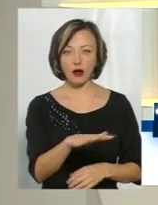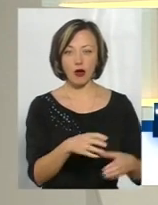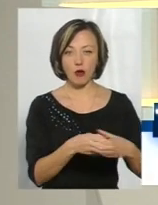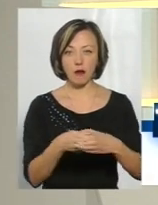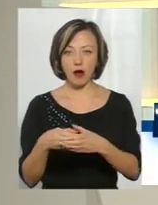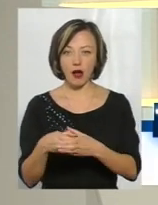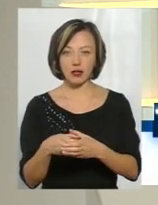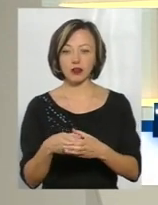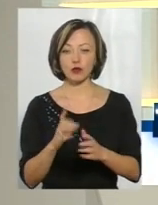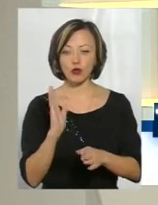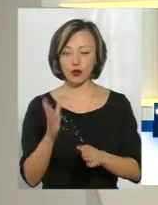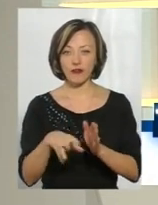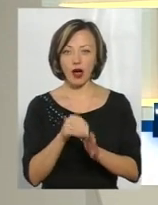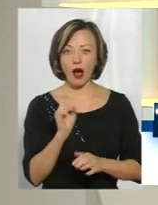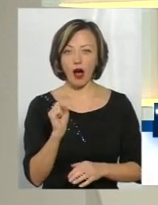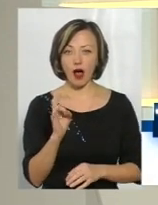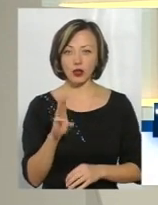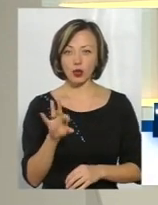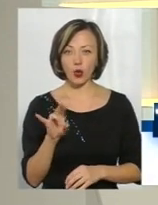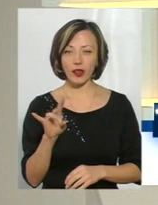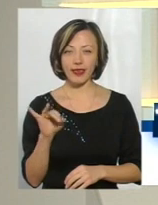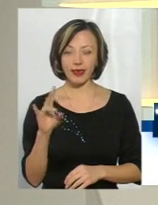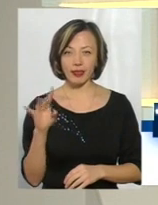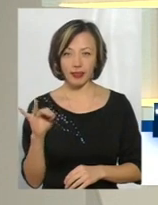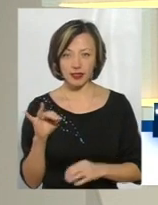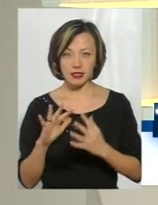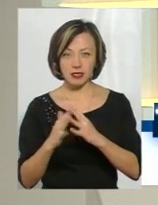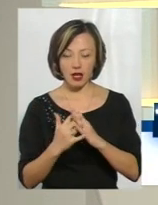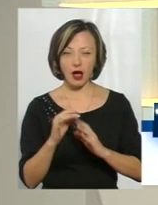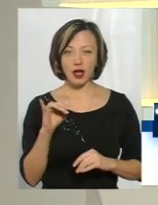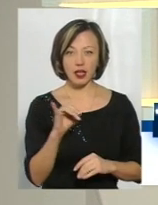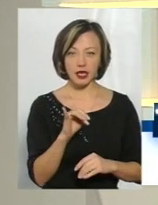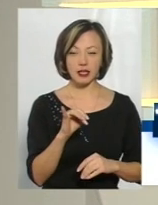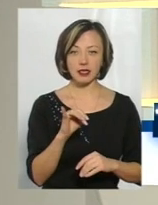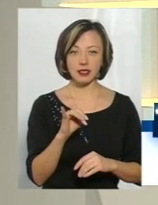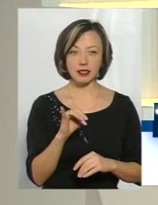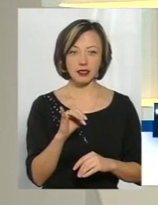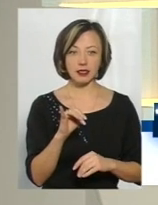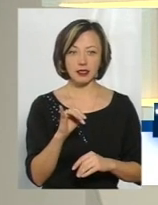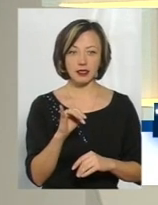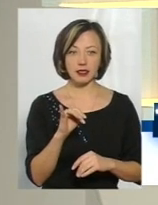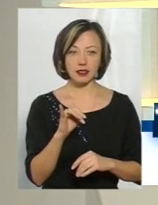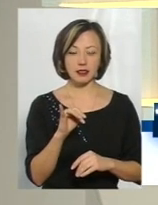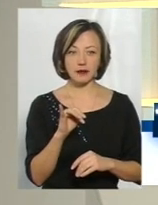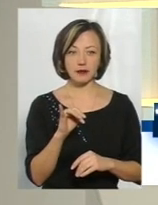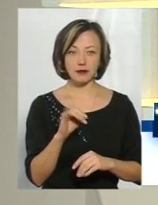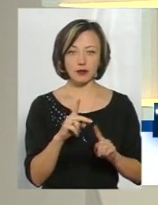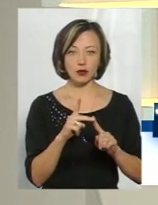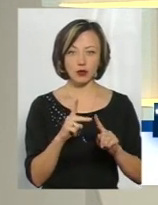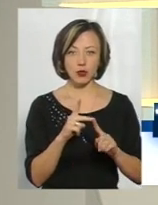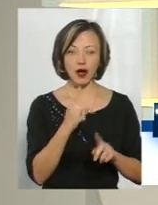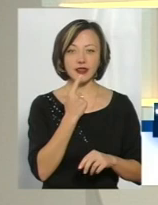на вибори. Це Антонінська ОТГ, сільська і, власне, селищна ОТГ, і,